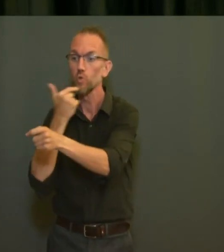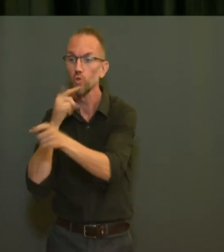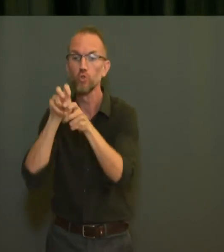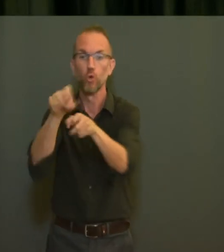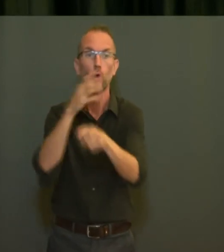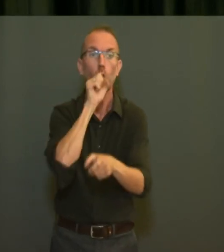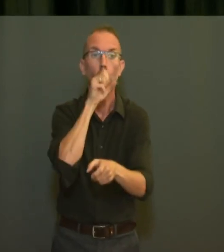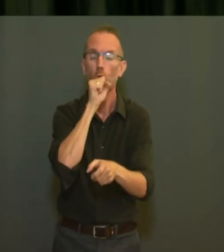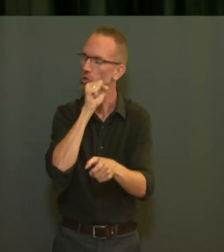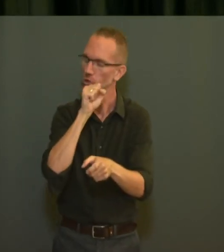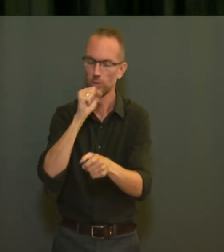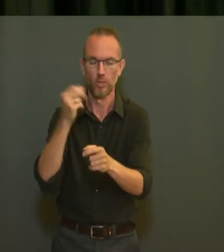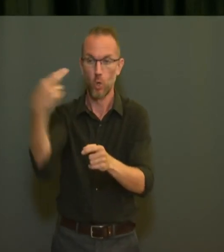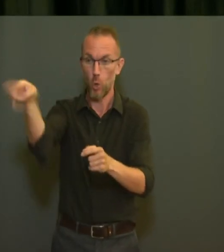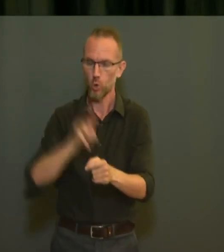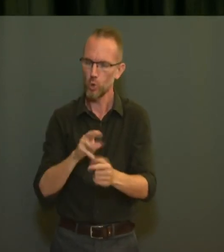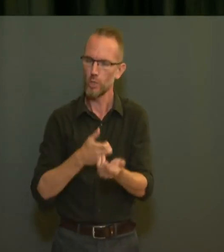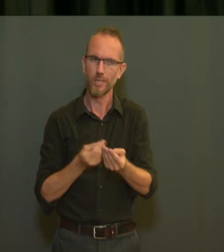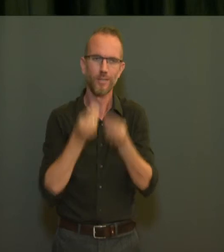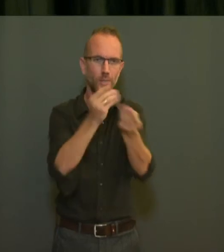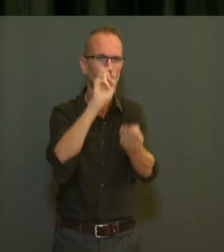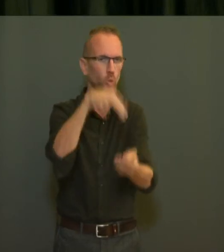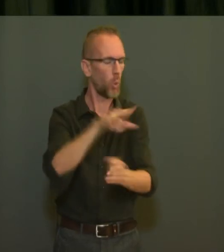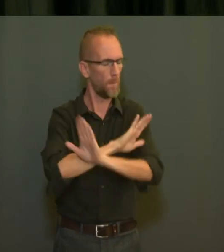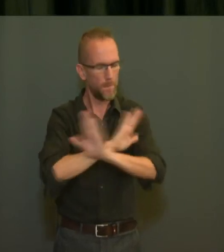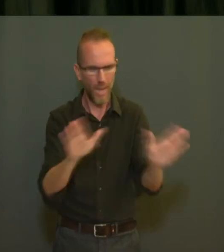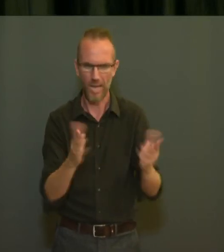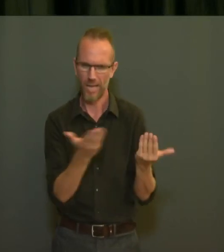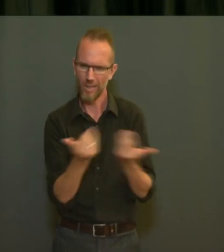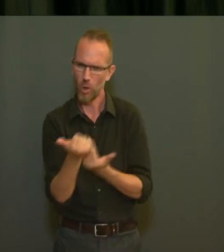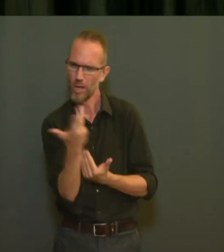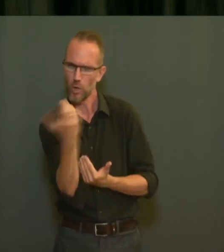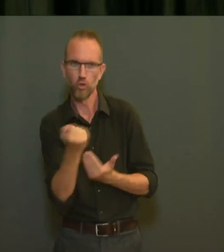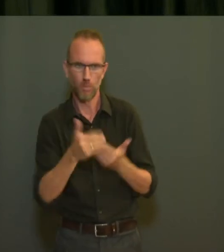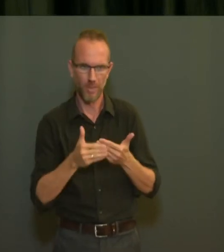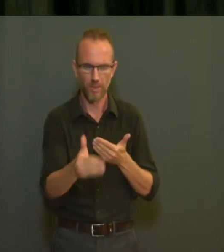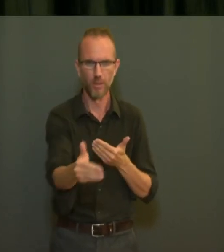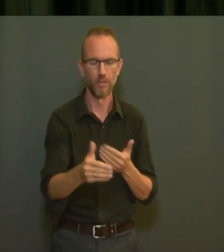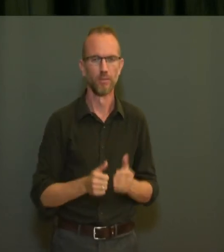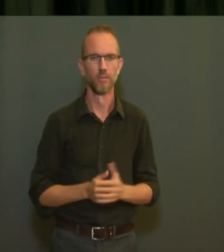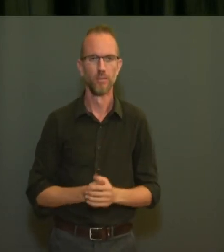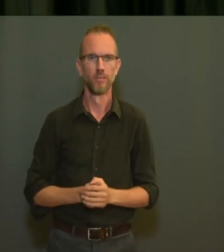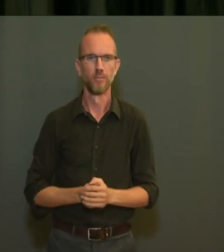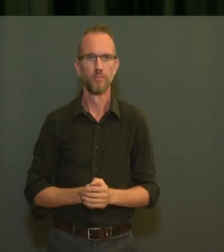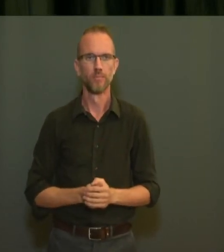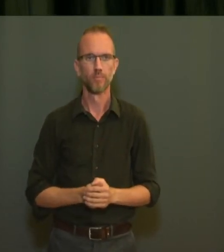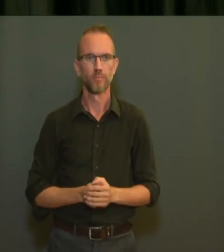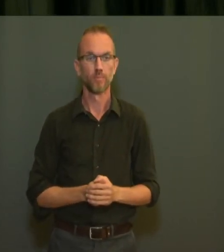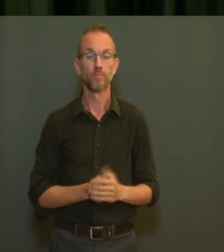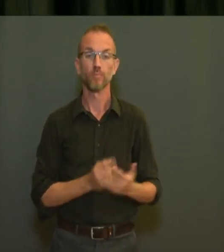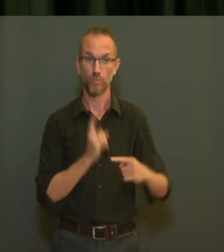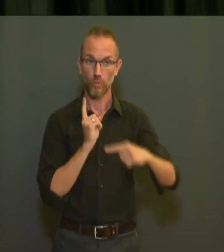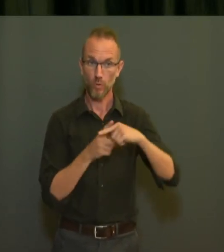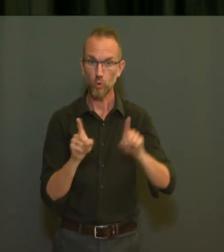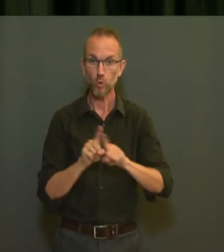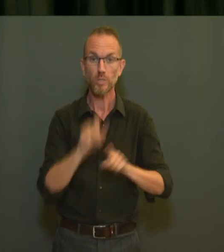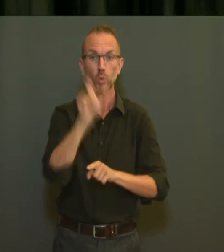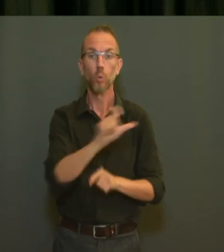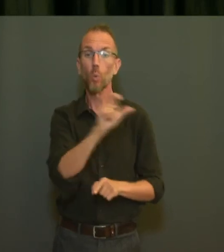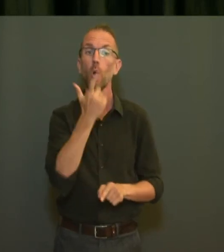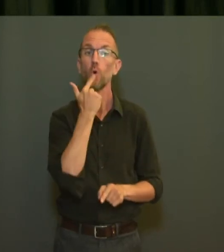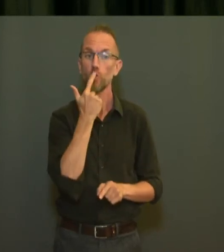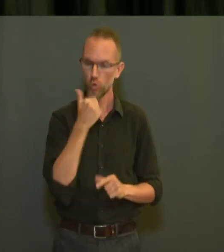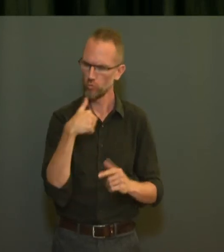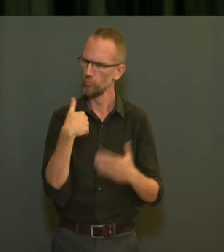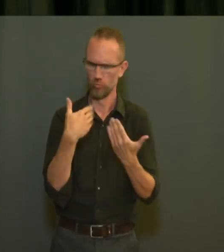prélèvement. La Croix-Rouge de Belgique reste néanmoins bien sûr tout à fait prête à vous accueillir. Donner